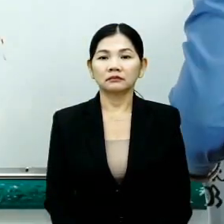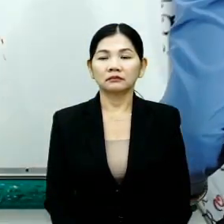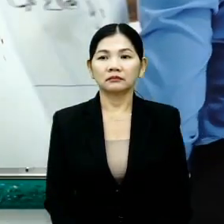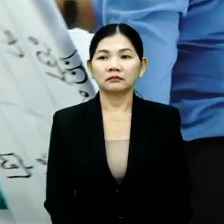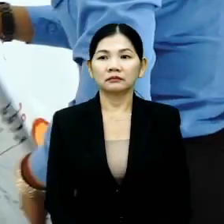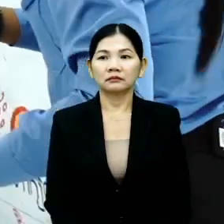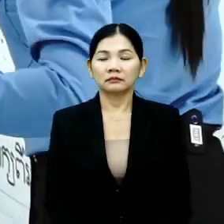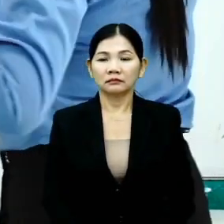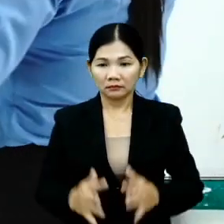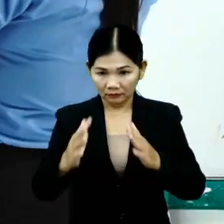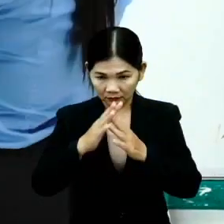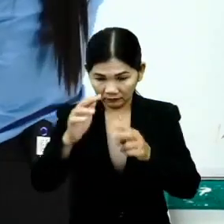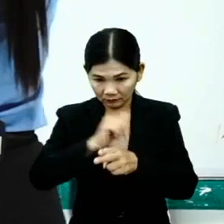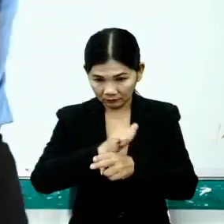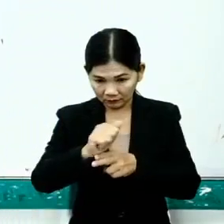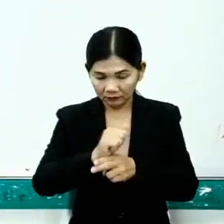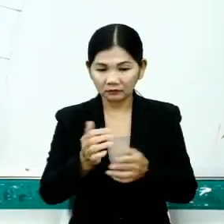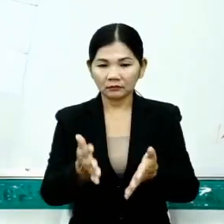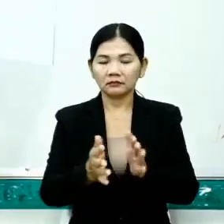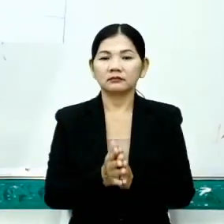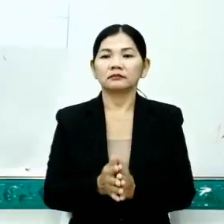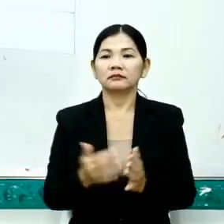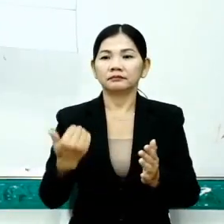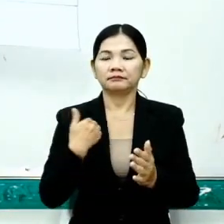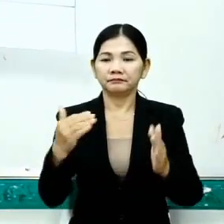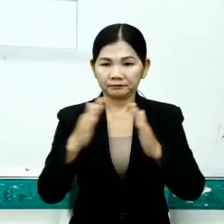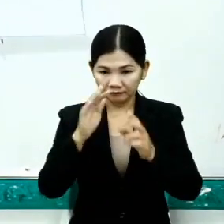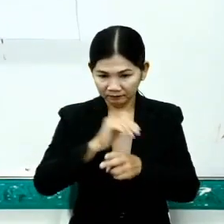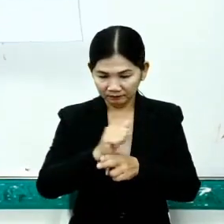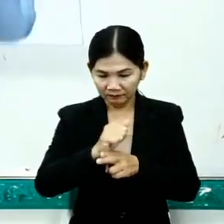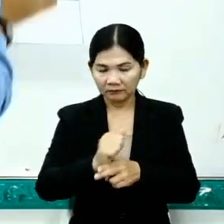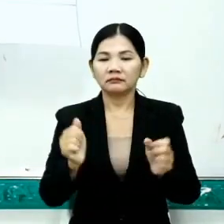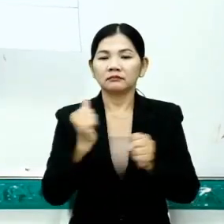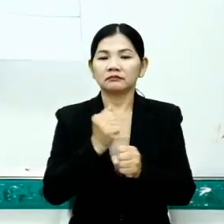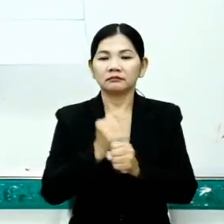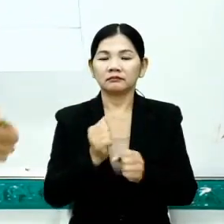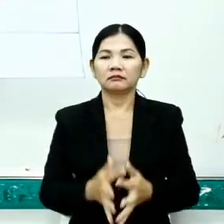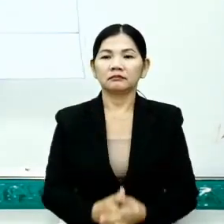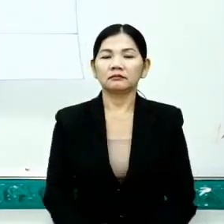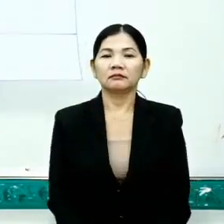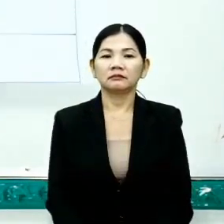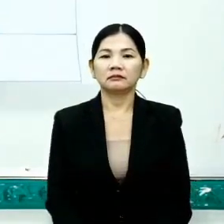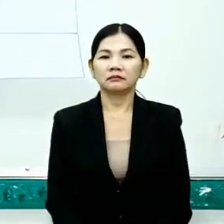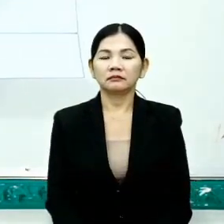កូនលើកសៀវភៅកិច្ចការផ្ទះមកអ្នកគ្រូនឹងមានកិច្ចការផ្ទះឲ្យកូនធ្វើ